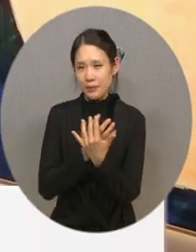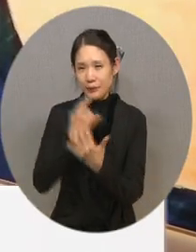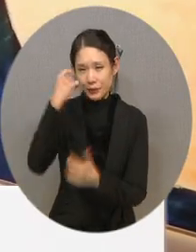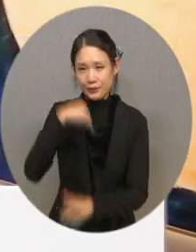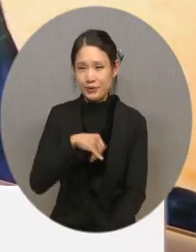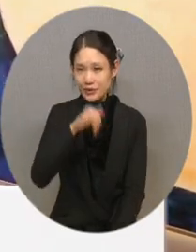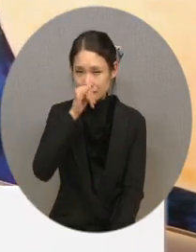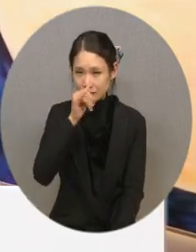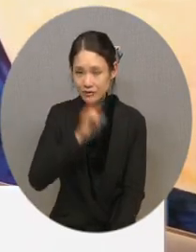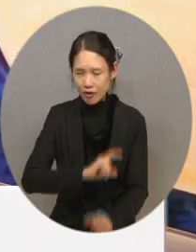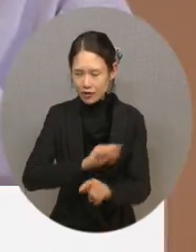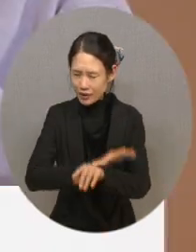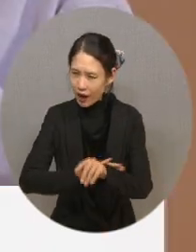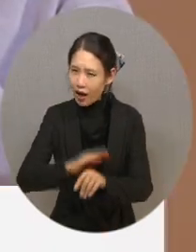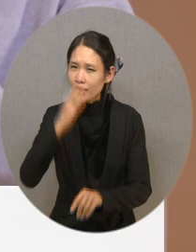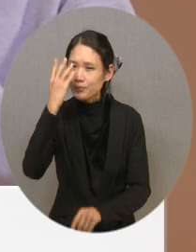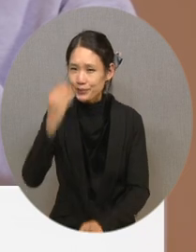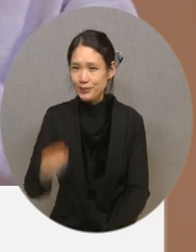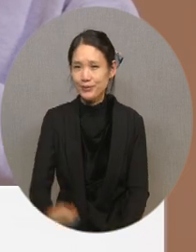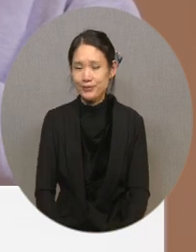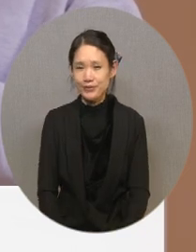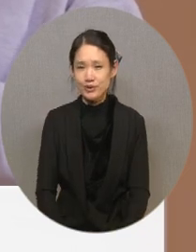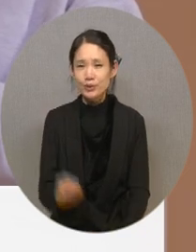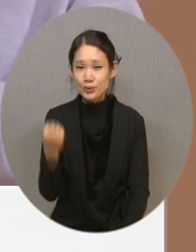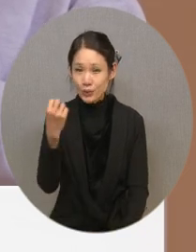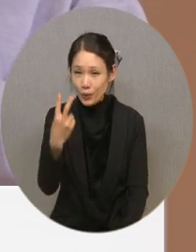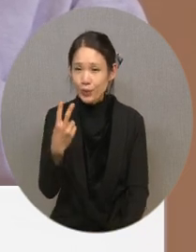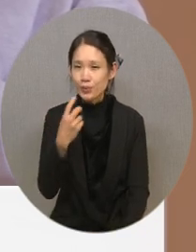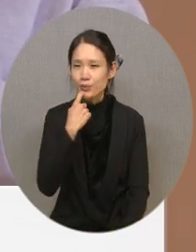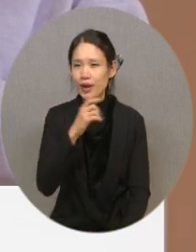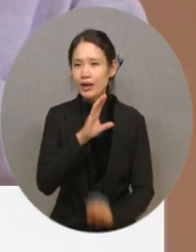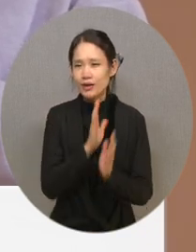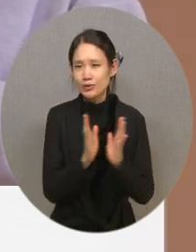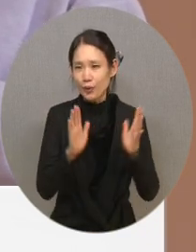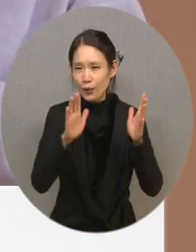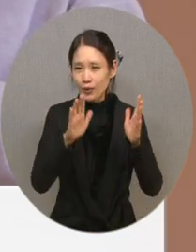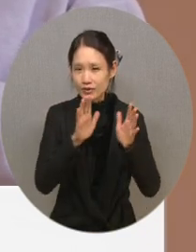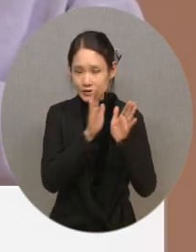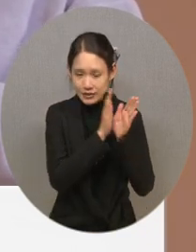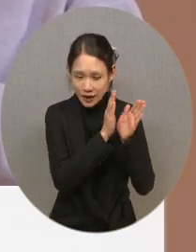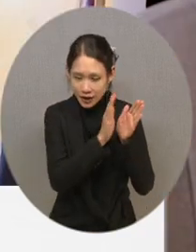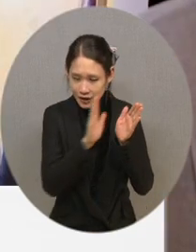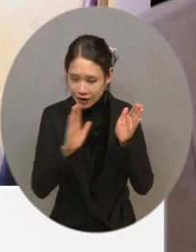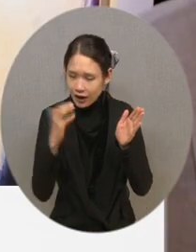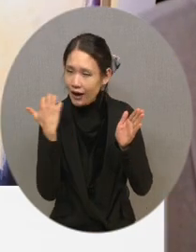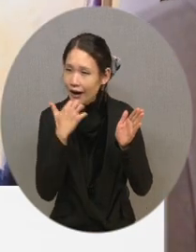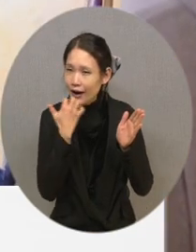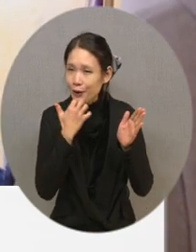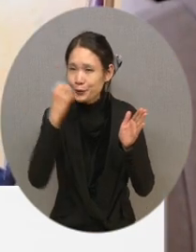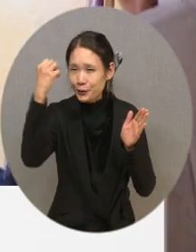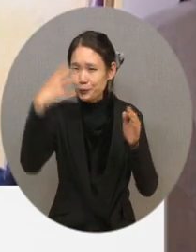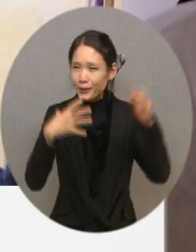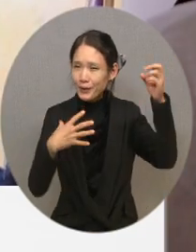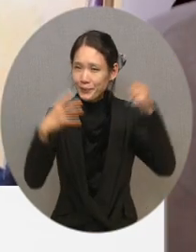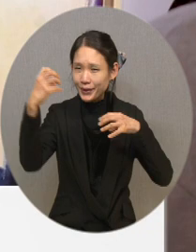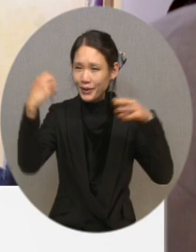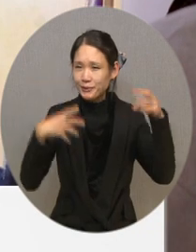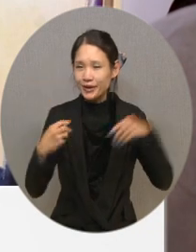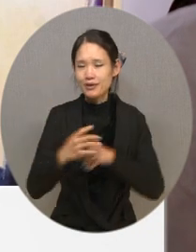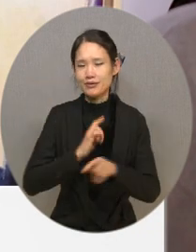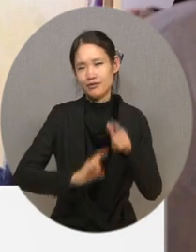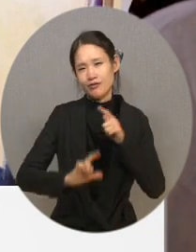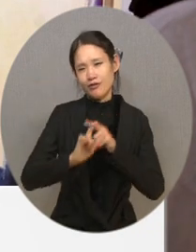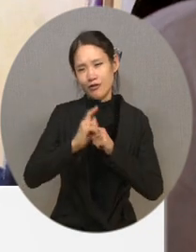마티에르가 더욱 잘 보입니다. 뿐만 아니라 벡토 사이사이로 보이는 알록달록한 빛깔은 도자기를